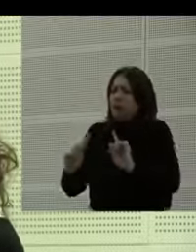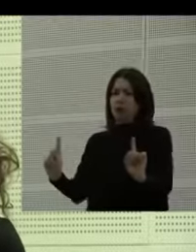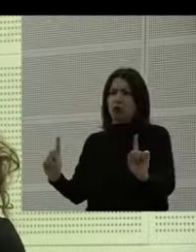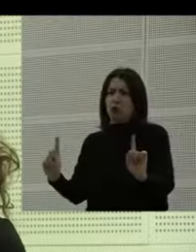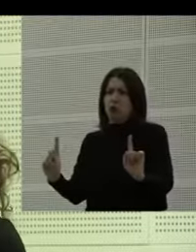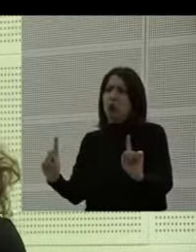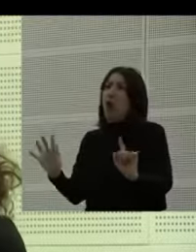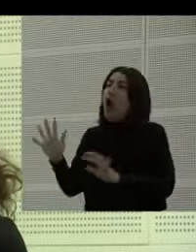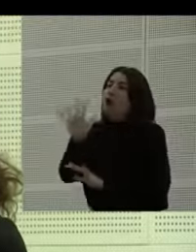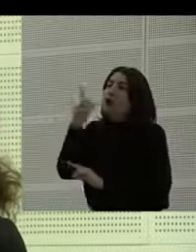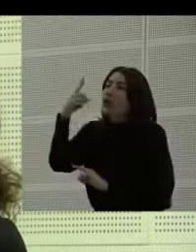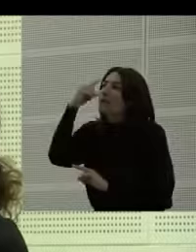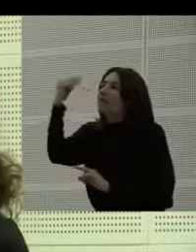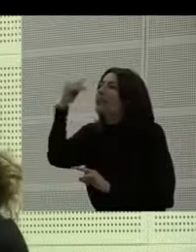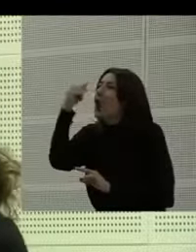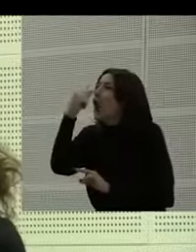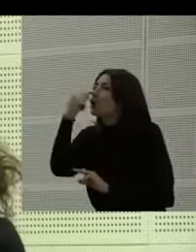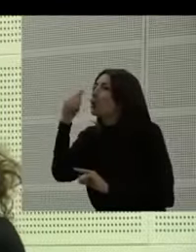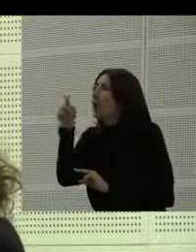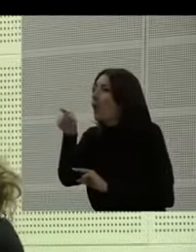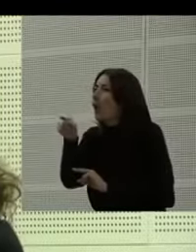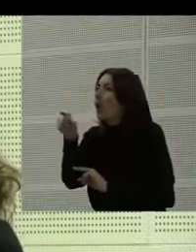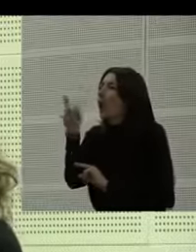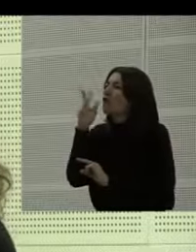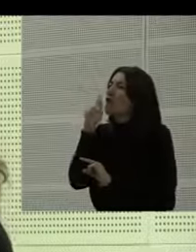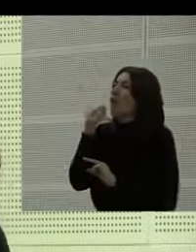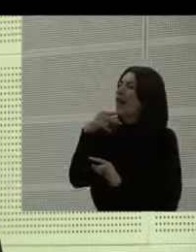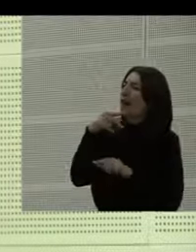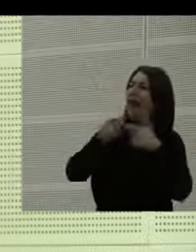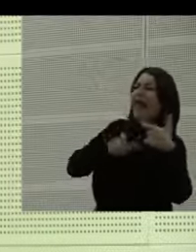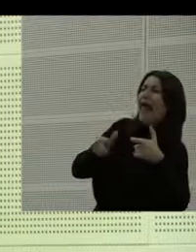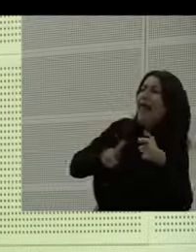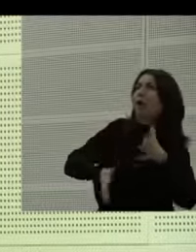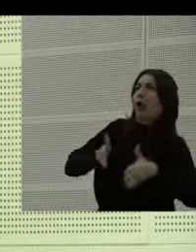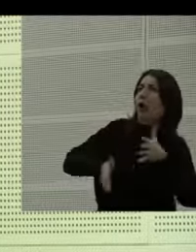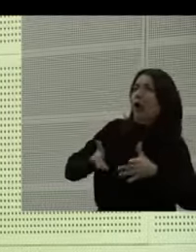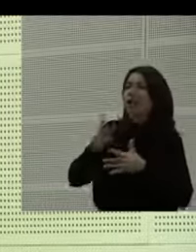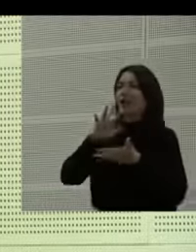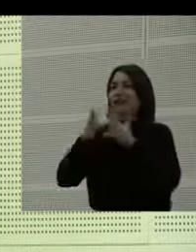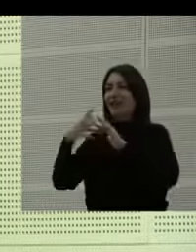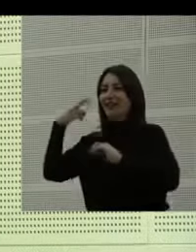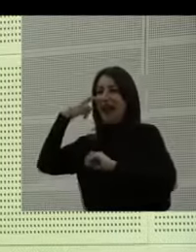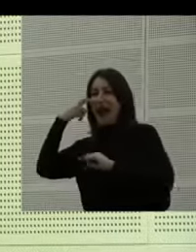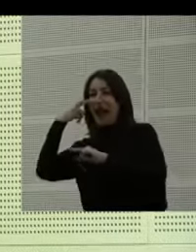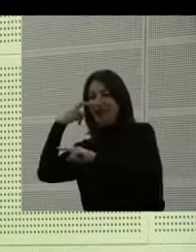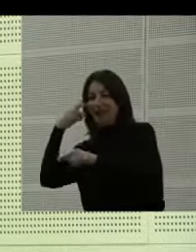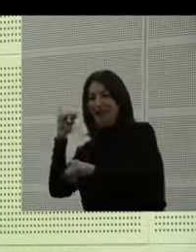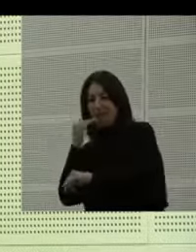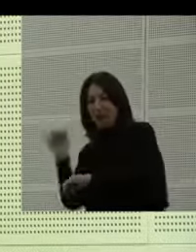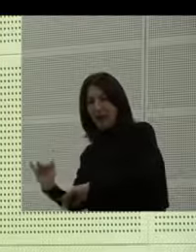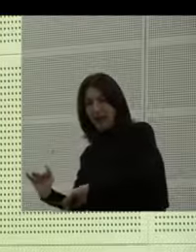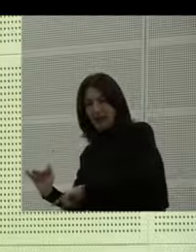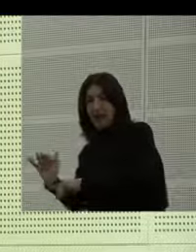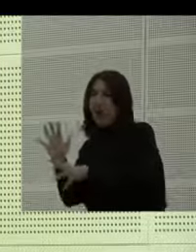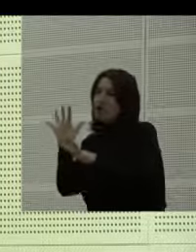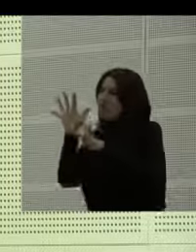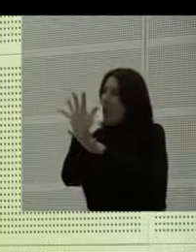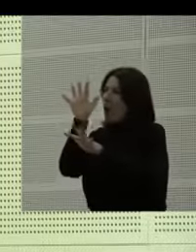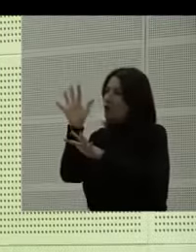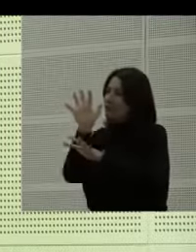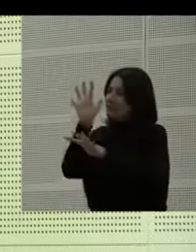Pinocchio, che non si accontenta di essere legno e vuole essere carne, che si avvicina più a questo mito rispetto